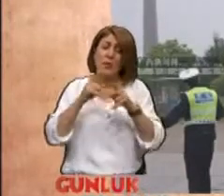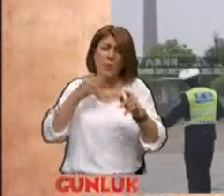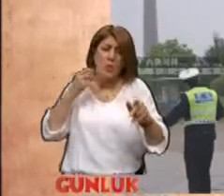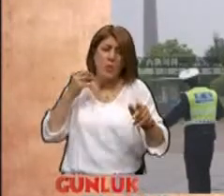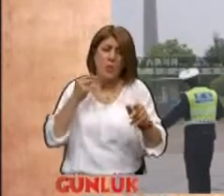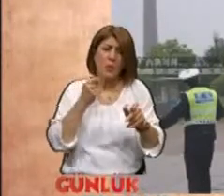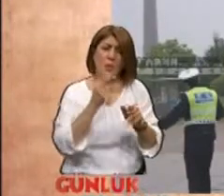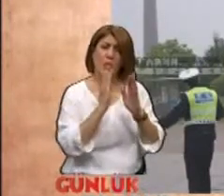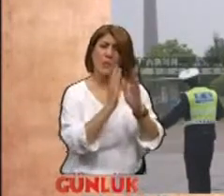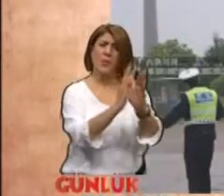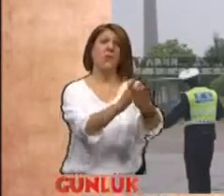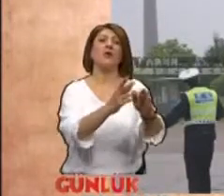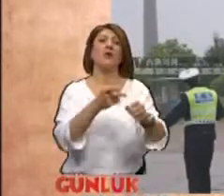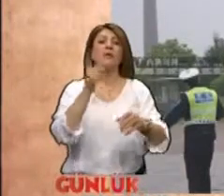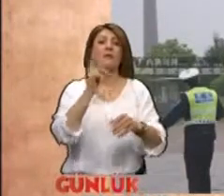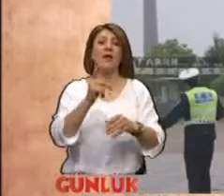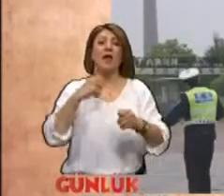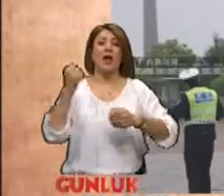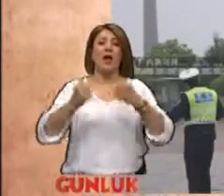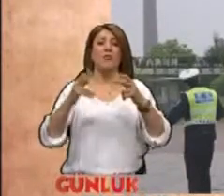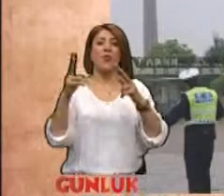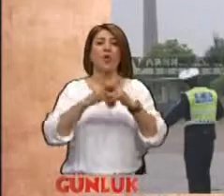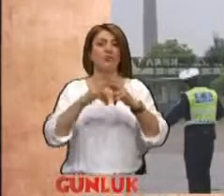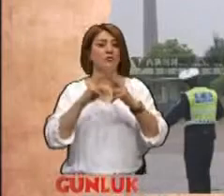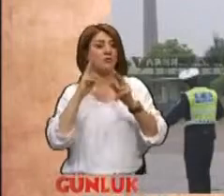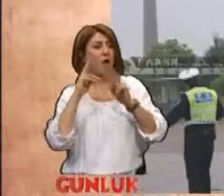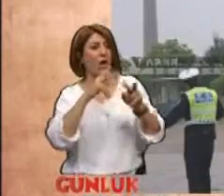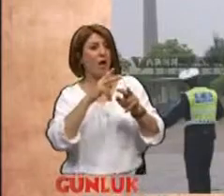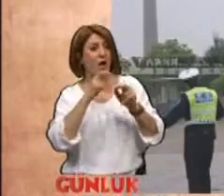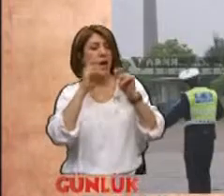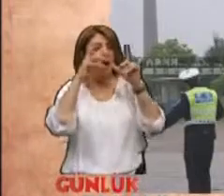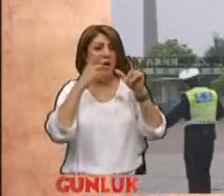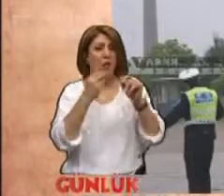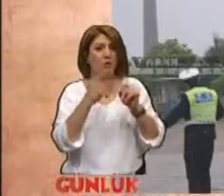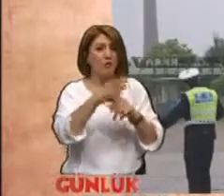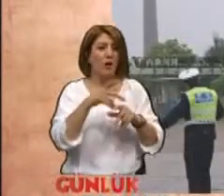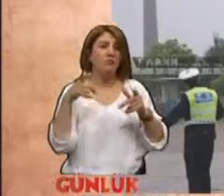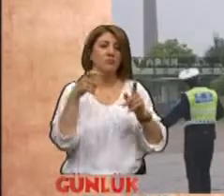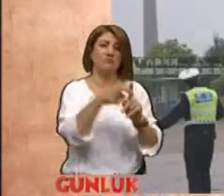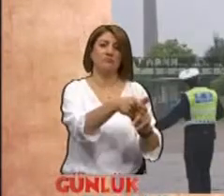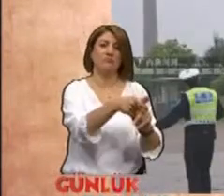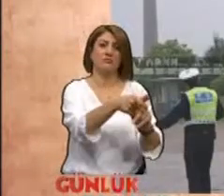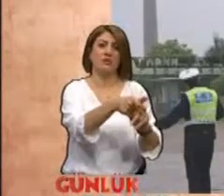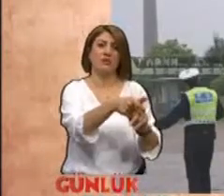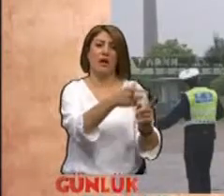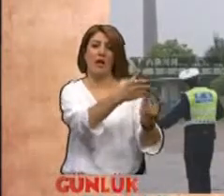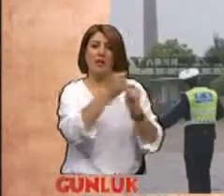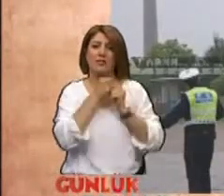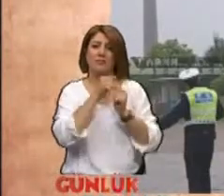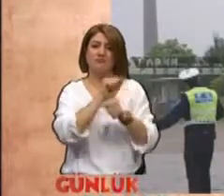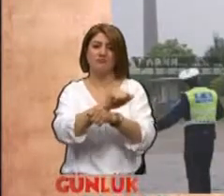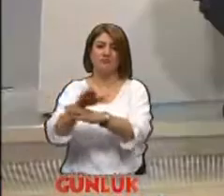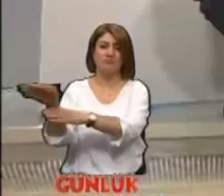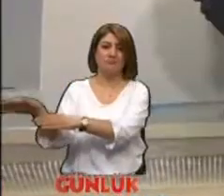yol gittikten sonra bir devriye ekibi tarafından park edildi ve otobüs şoförü polis tarafından gözaltına